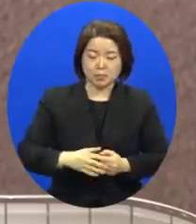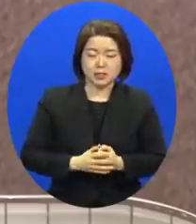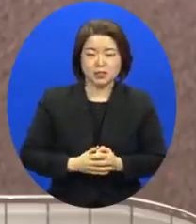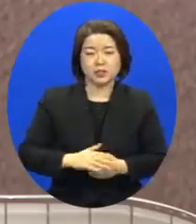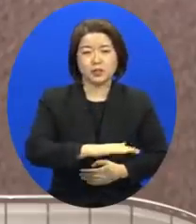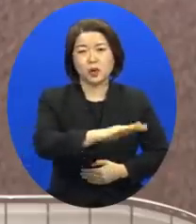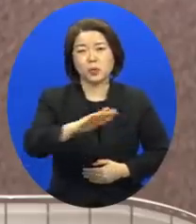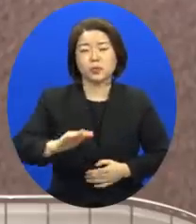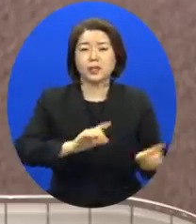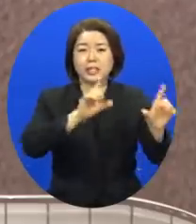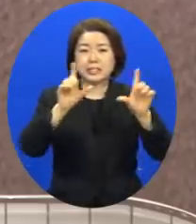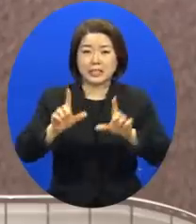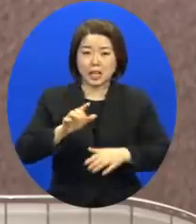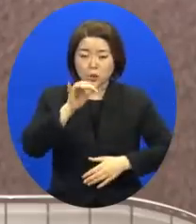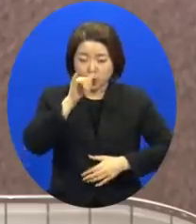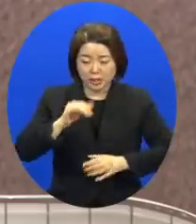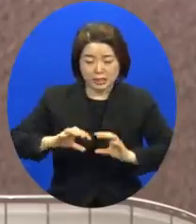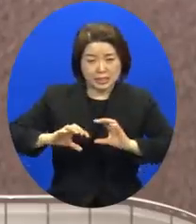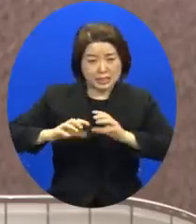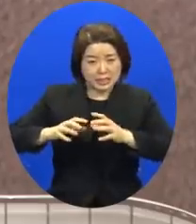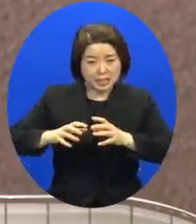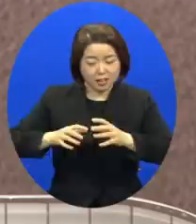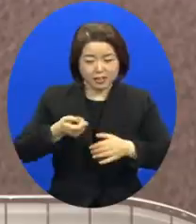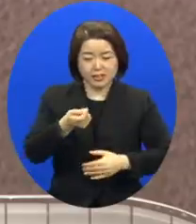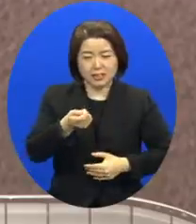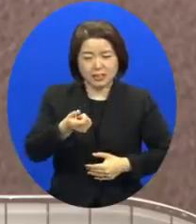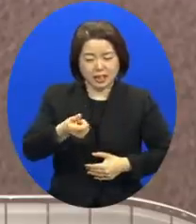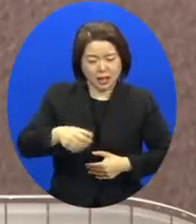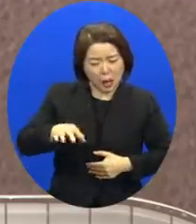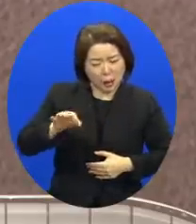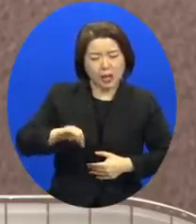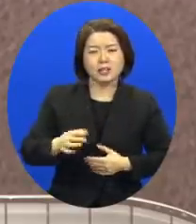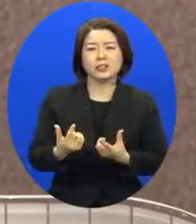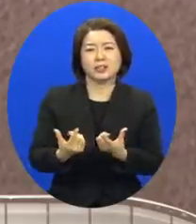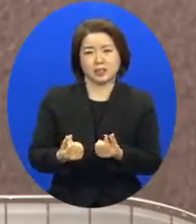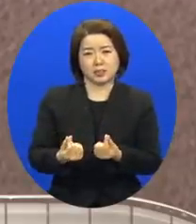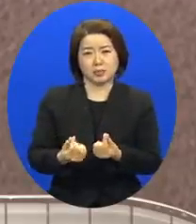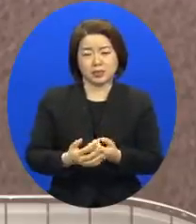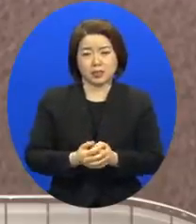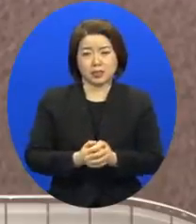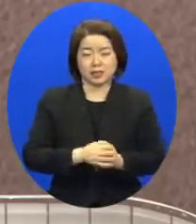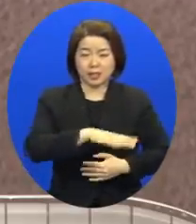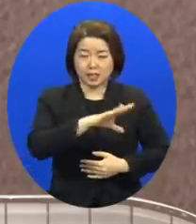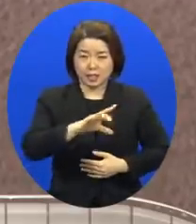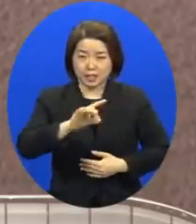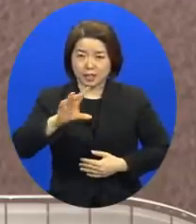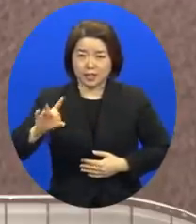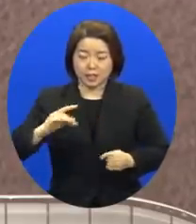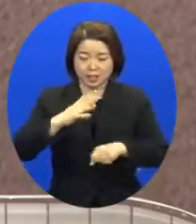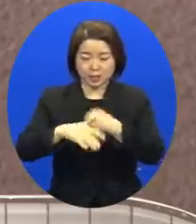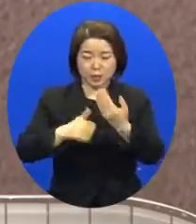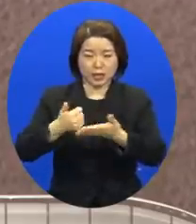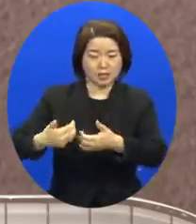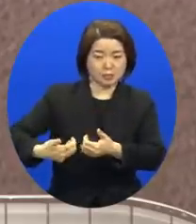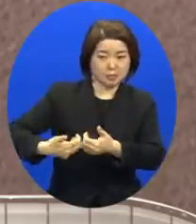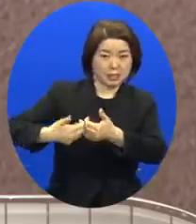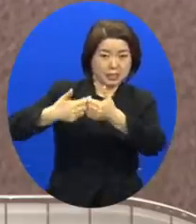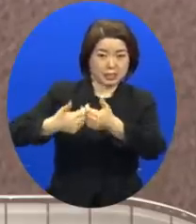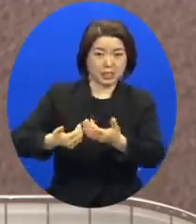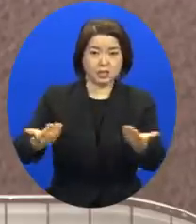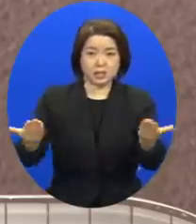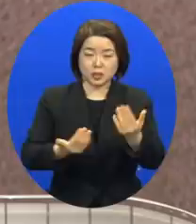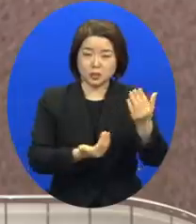사실은 너무나 작고 초라한 것 입니다 때때로는 하나님을 대적하는 일도 일어나고